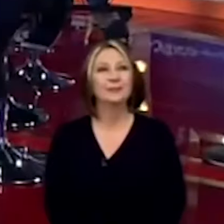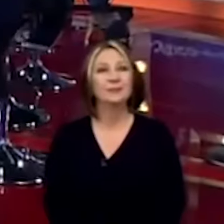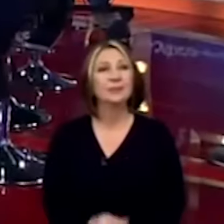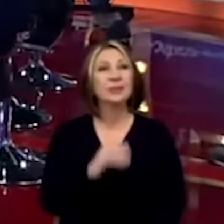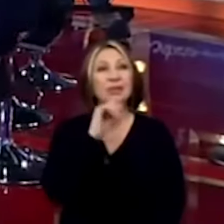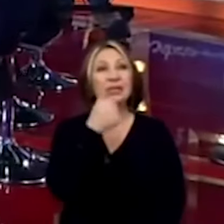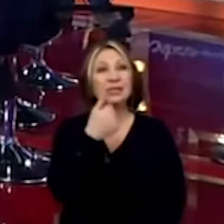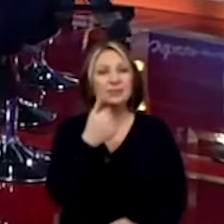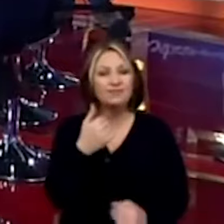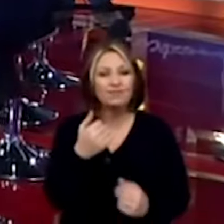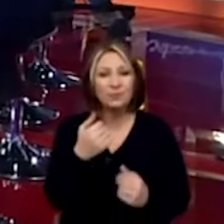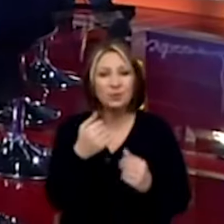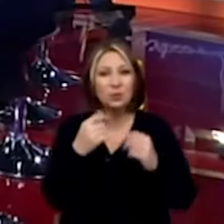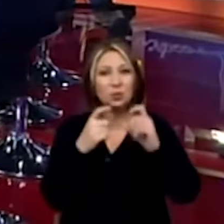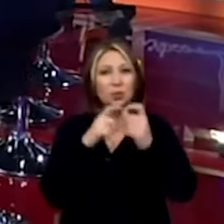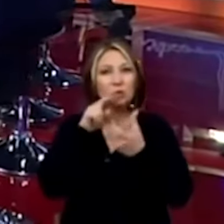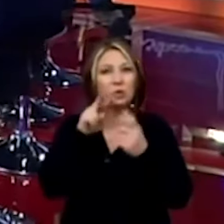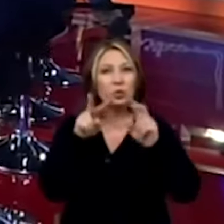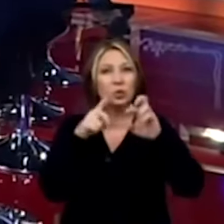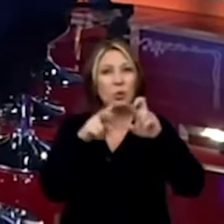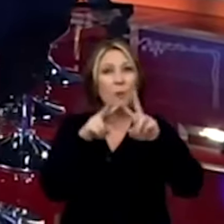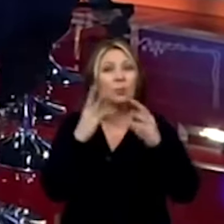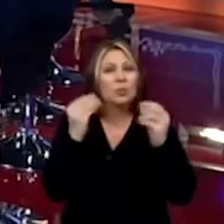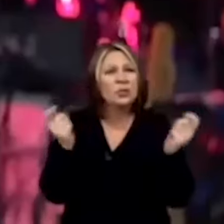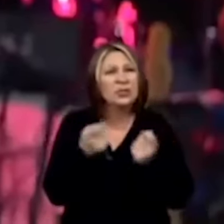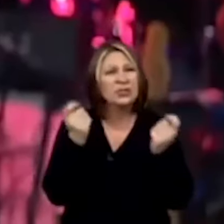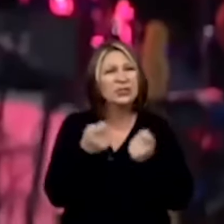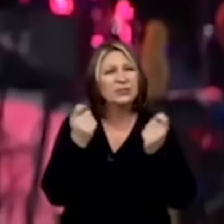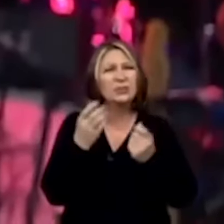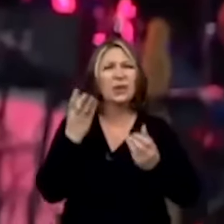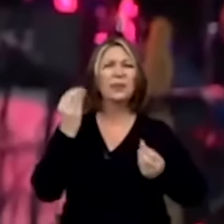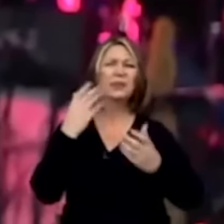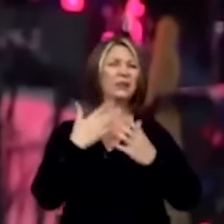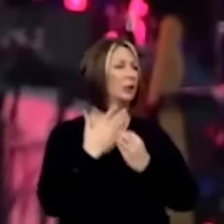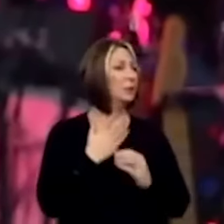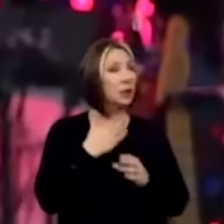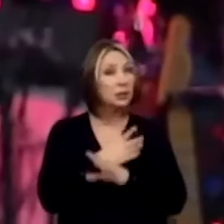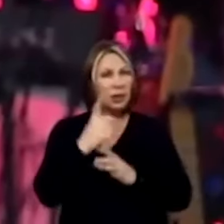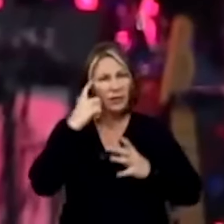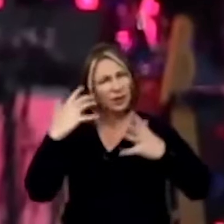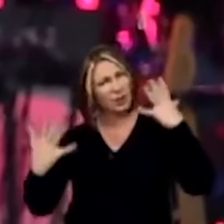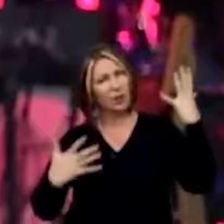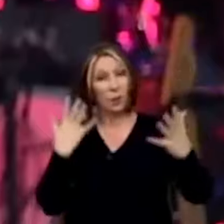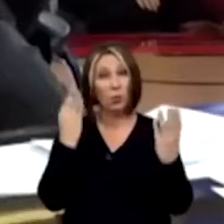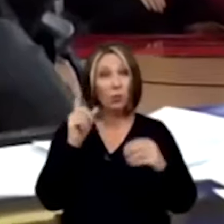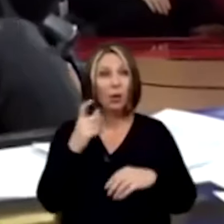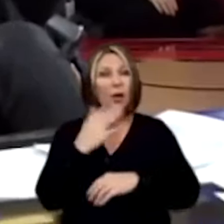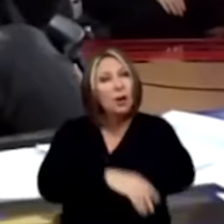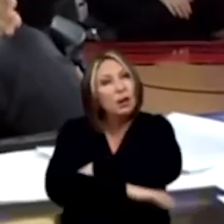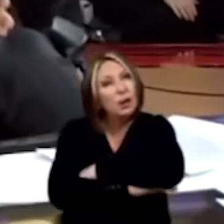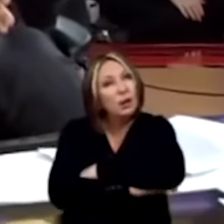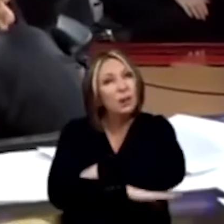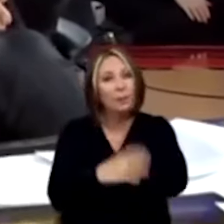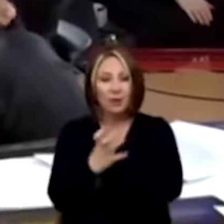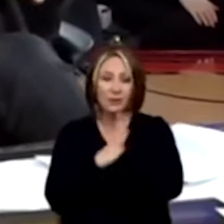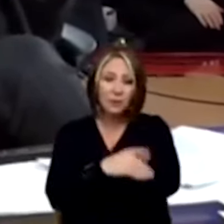Hiç sürmenaj hissettiniz mi? Sürmenaj biliyorsunuz, evet. Yani çok çalıştım, Allah'ım dağıldım ama gerçek anlamda sürmenaj. Yani bön bön bakıyorsun, mesela